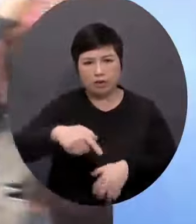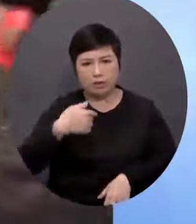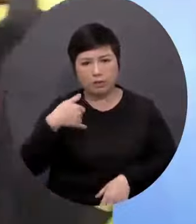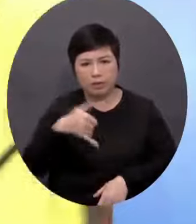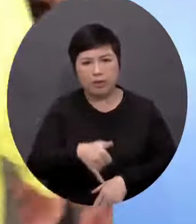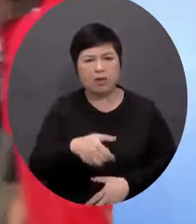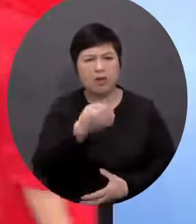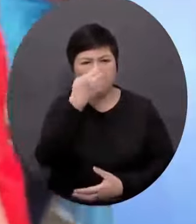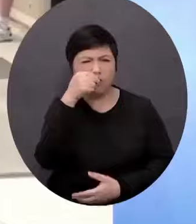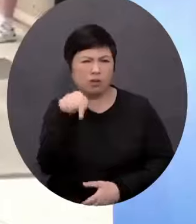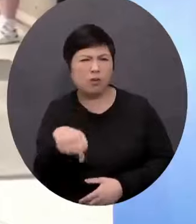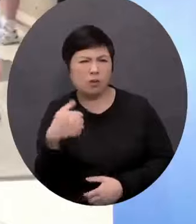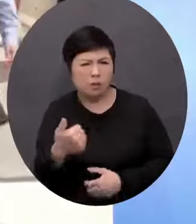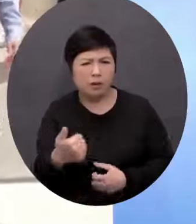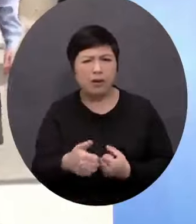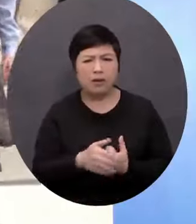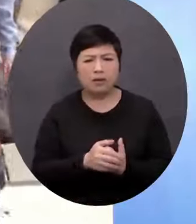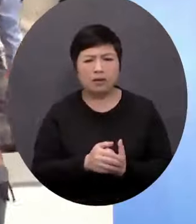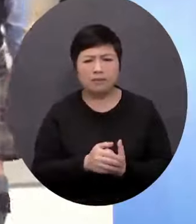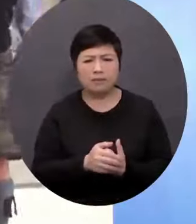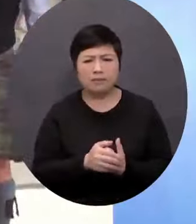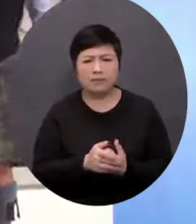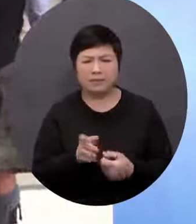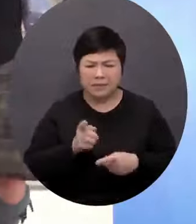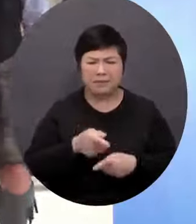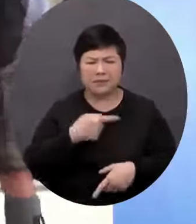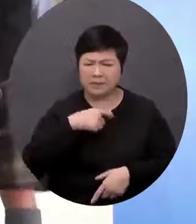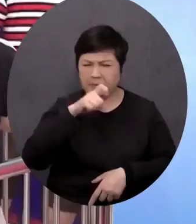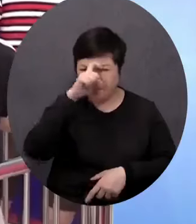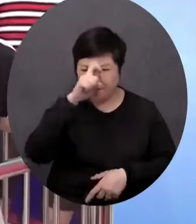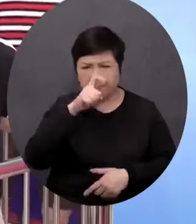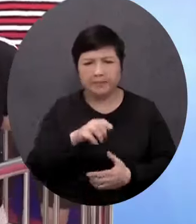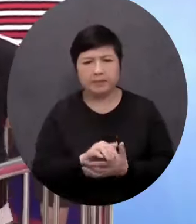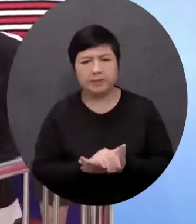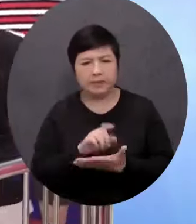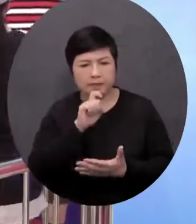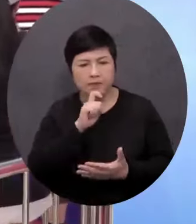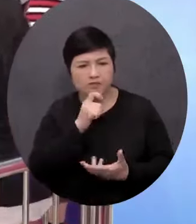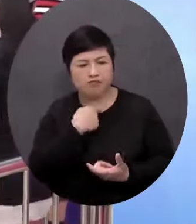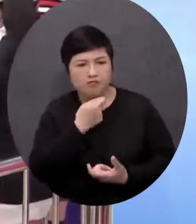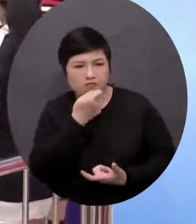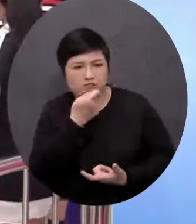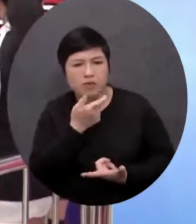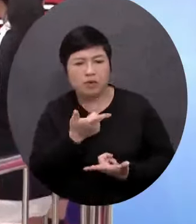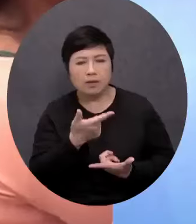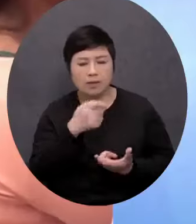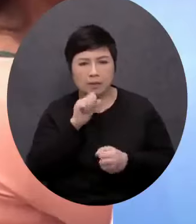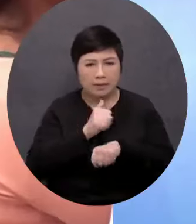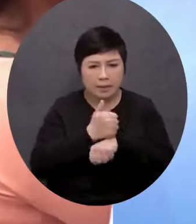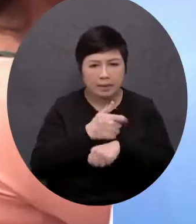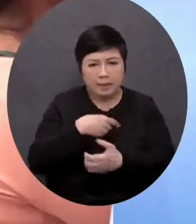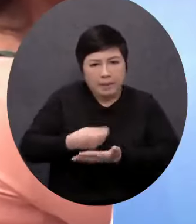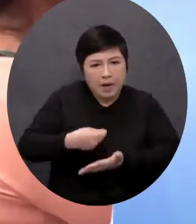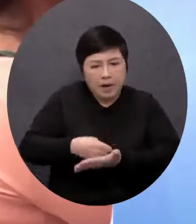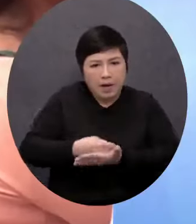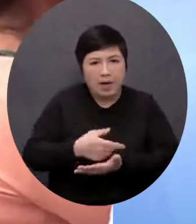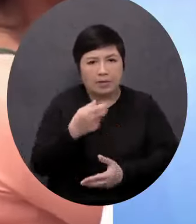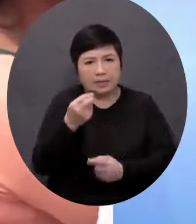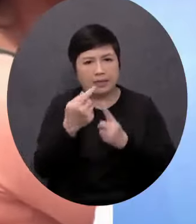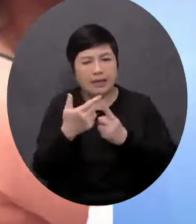好正啊嘛，系咯，我唔舍得咯呢边系咯。 有球迷就把握机会扫翻啲七榄纪念